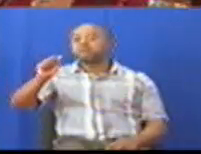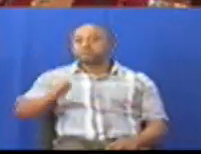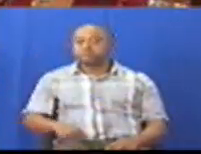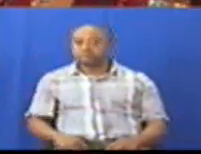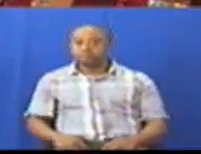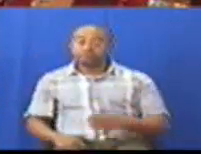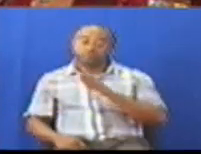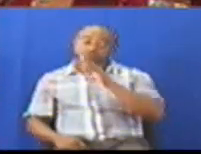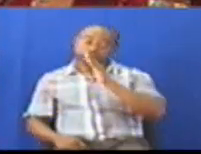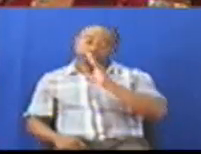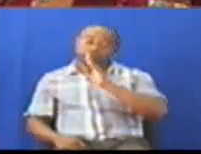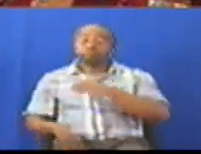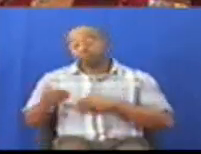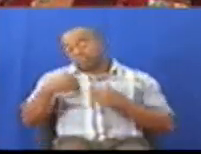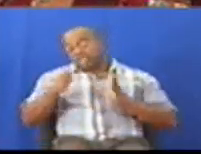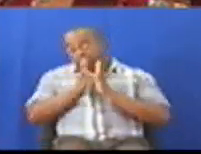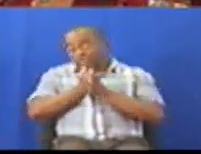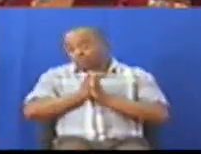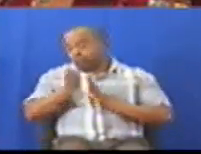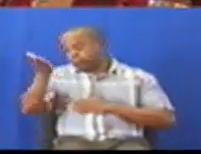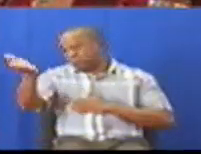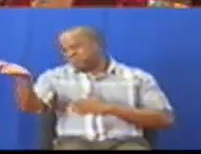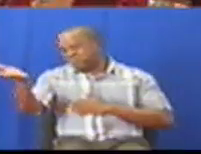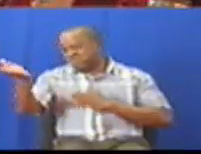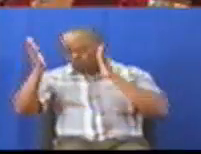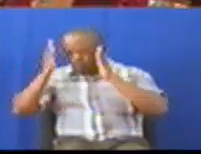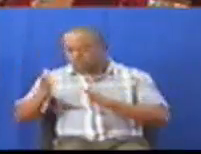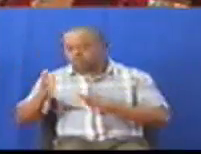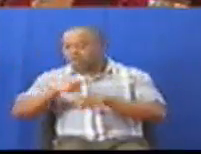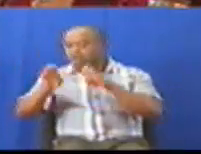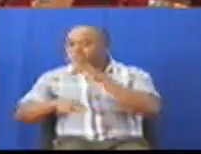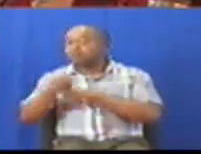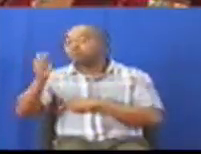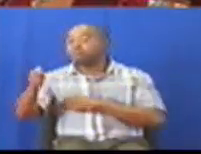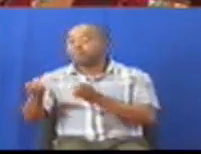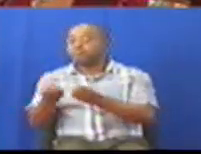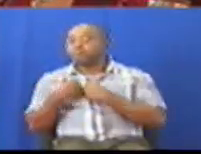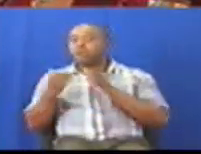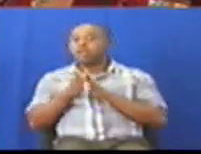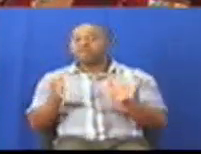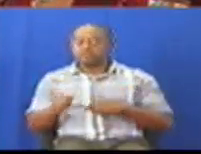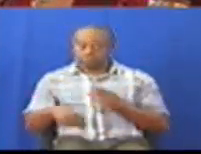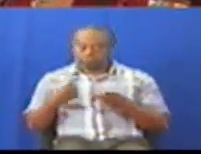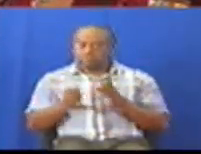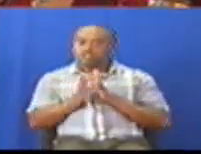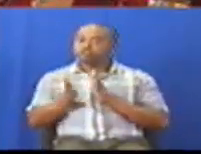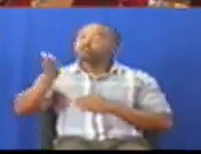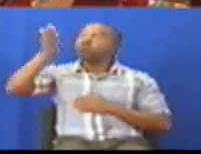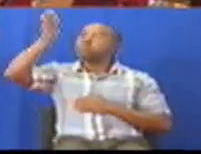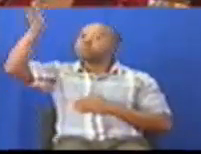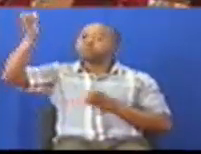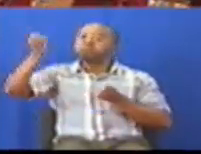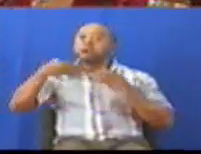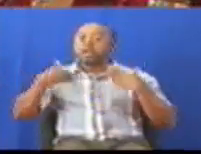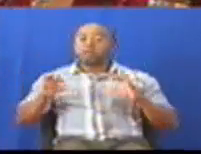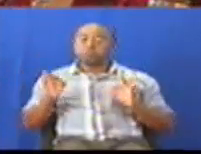Nakushukuru sana Mheshimiwa Spika kunipa nafasi. Nimshukuru pia Mwenyezi Mungu kutujalia uzima na atujalie atuvushe na